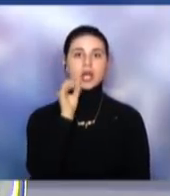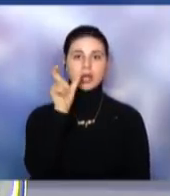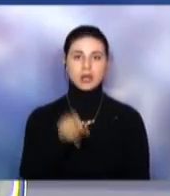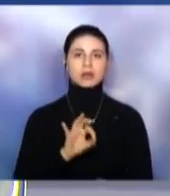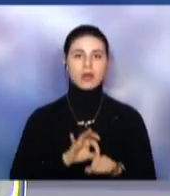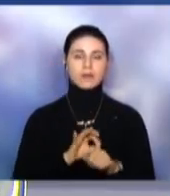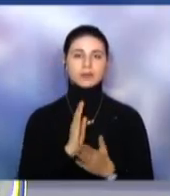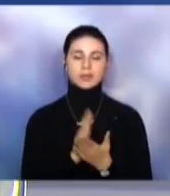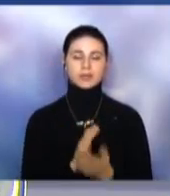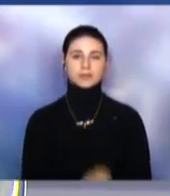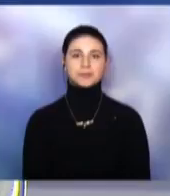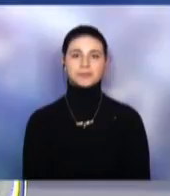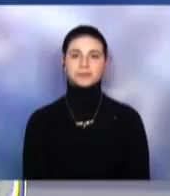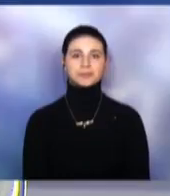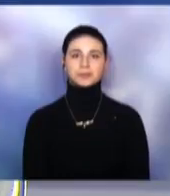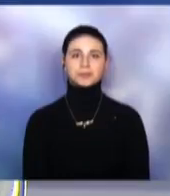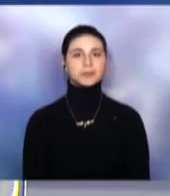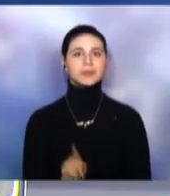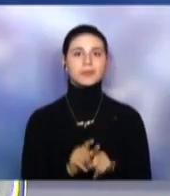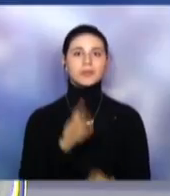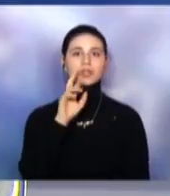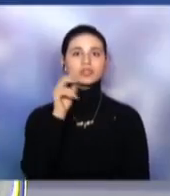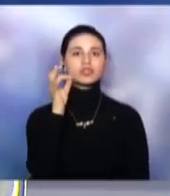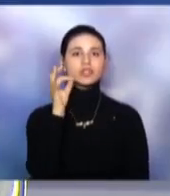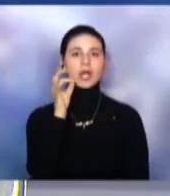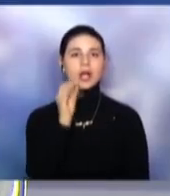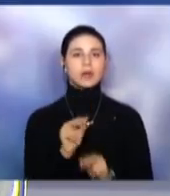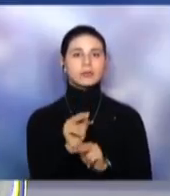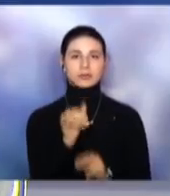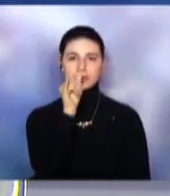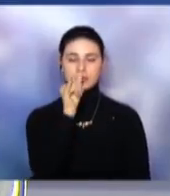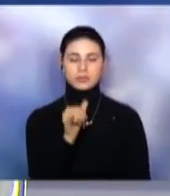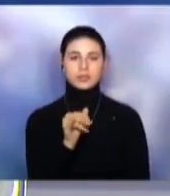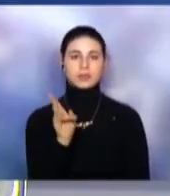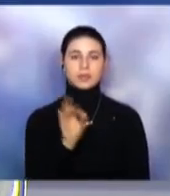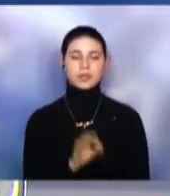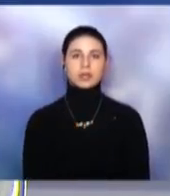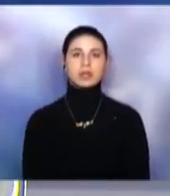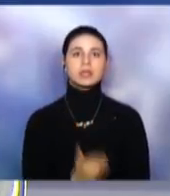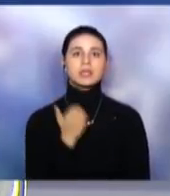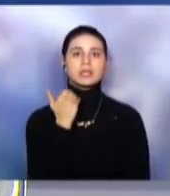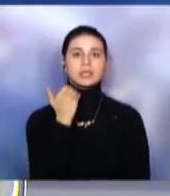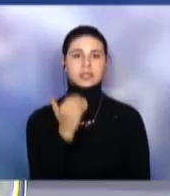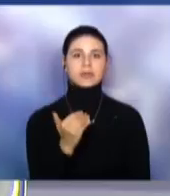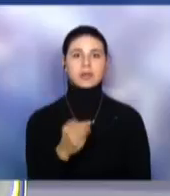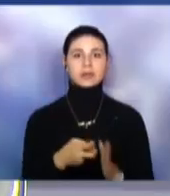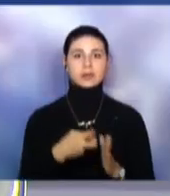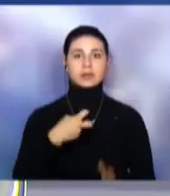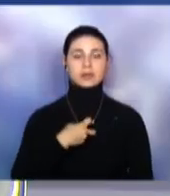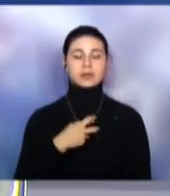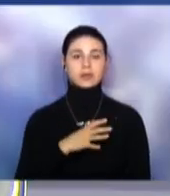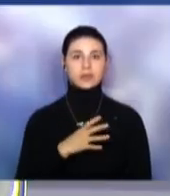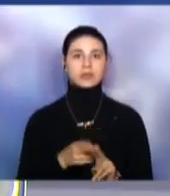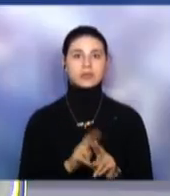დიაბეტი. არ არის კომპენსირებული. უკაცრავად რომ ამ ტერმინს ვიყენებ, მაგრამ თქვენს მდგომარეობას რომელიც მოგწეროთ, სწორედ